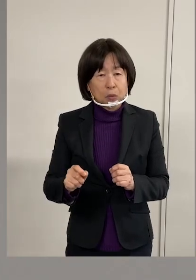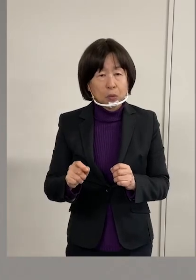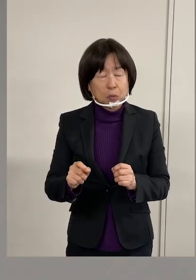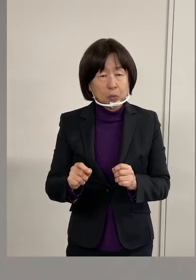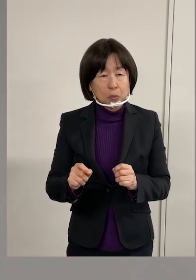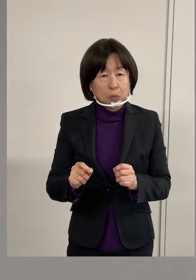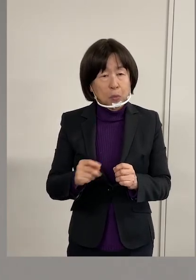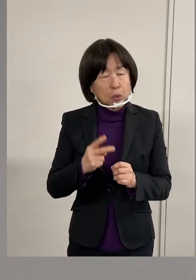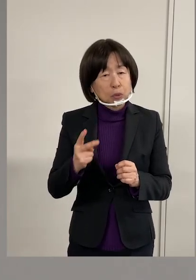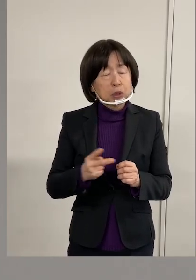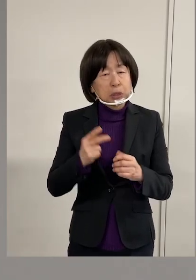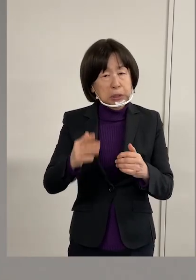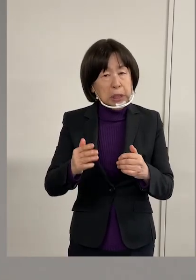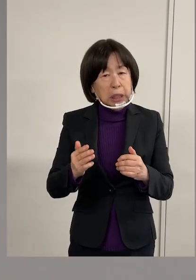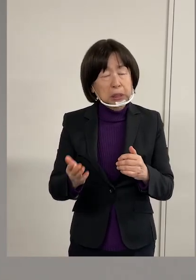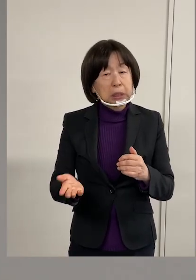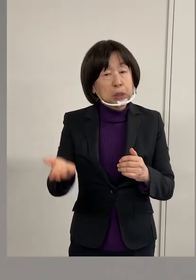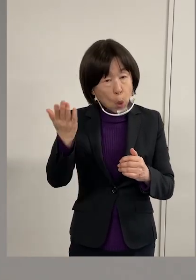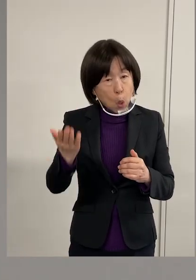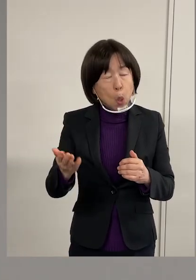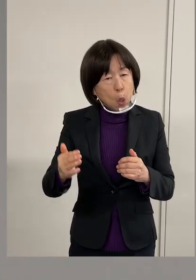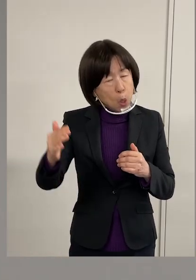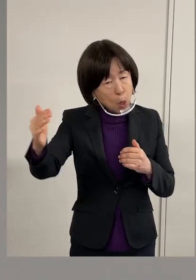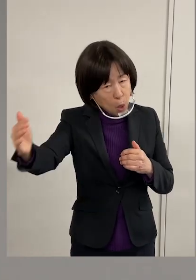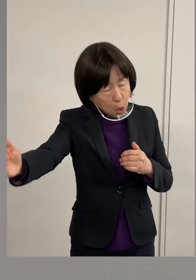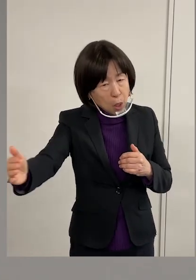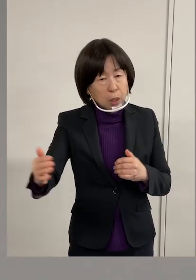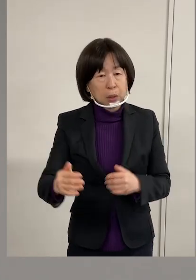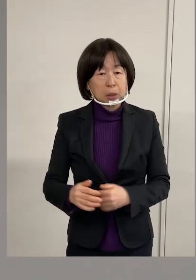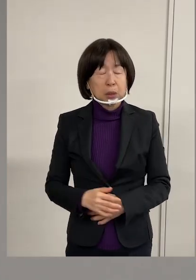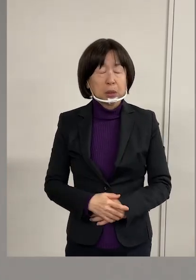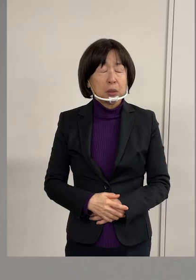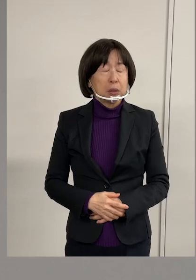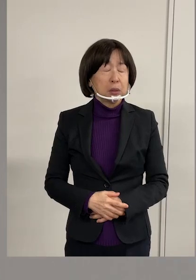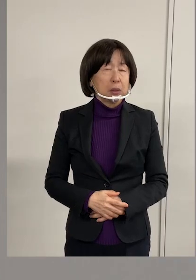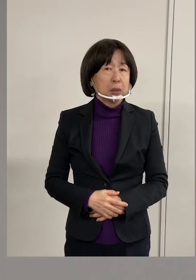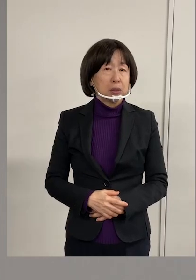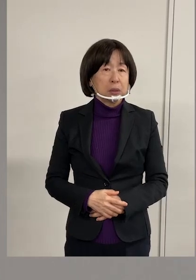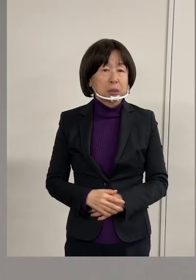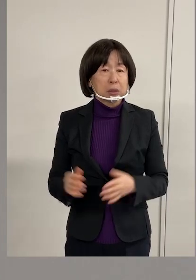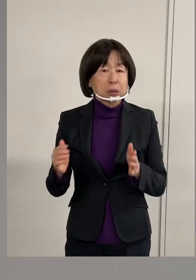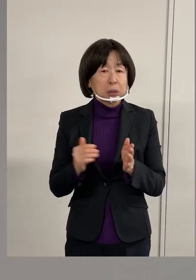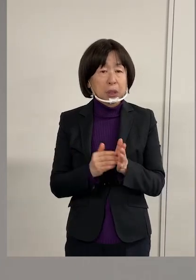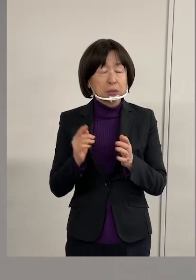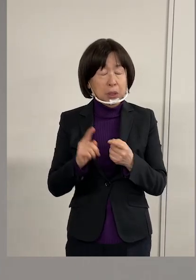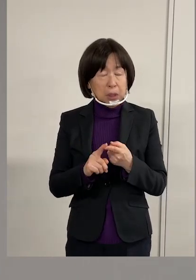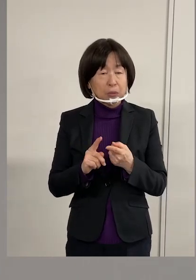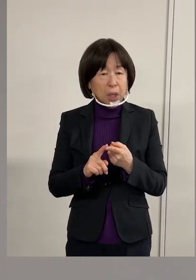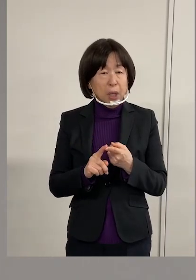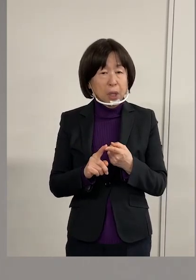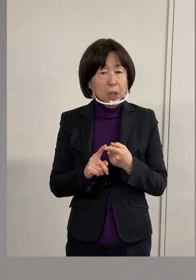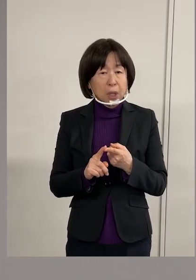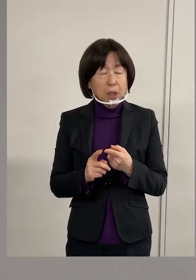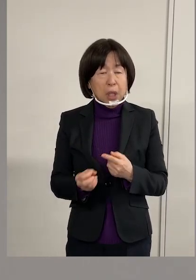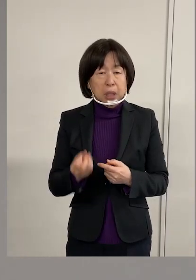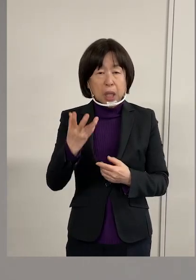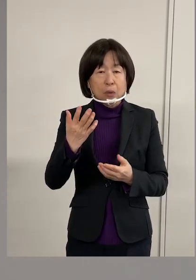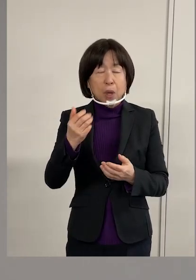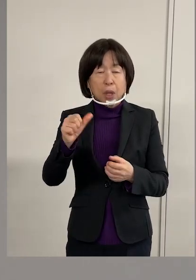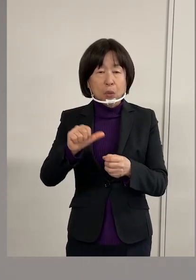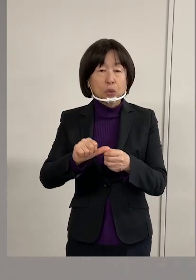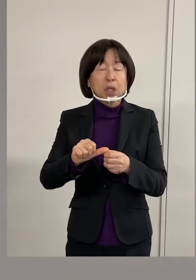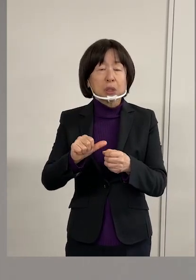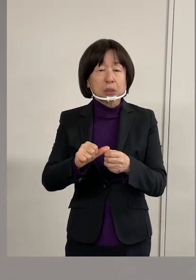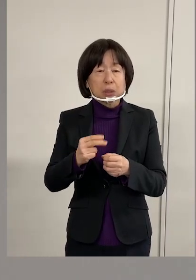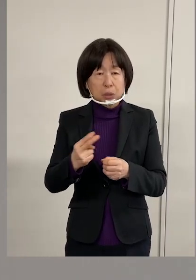ますが、まあ議会からまだ意見を聞いてないので、そこを踏まえて、最終的には、令和5年度の当初予算の